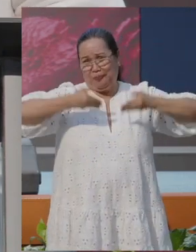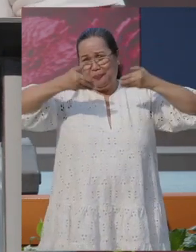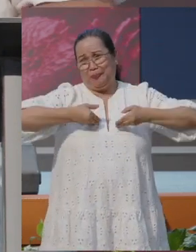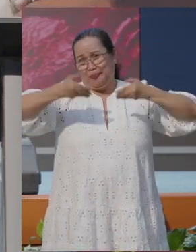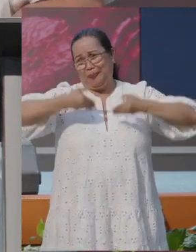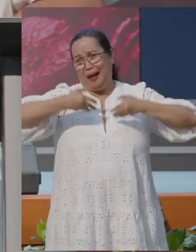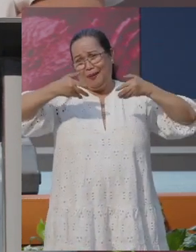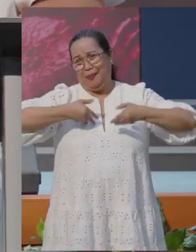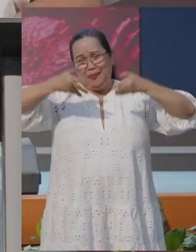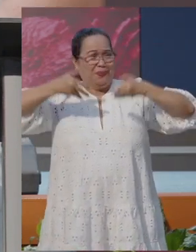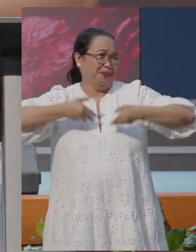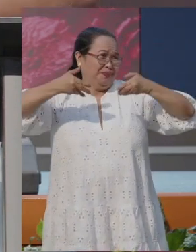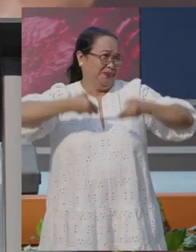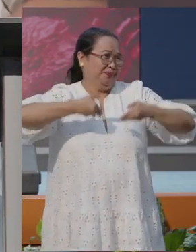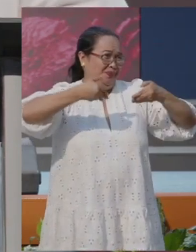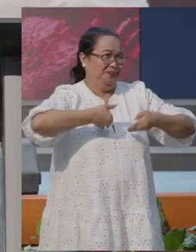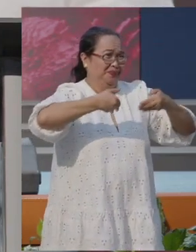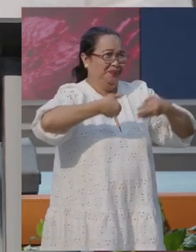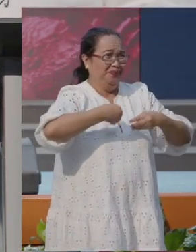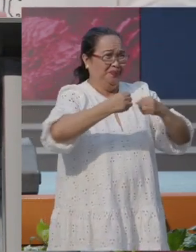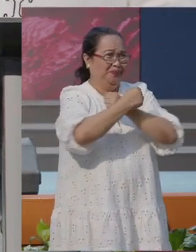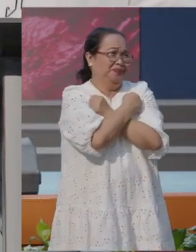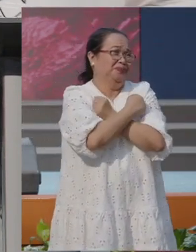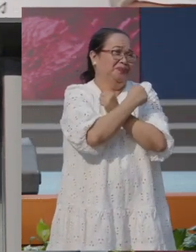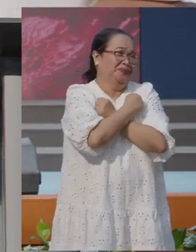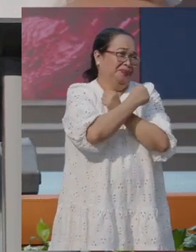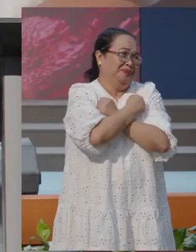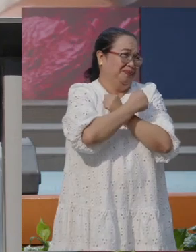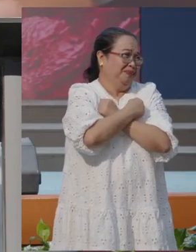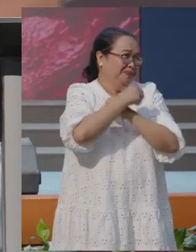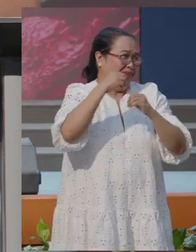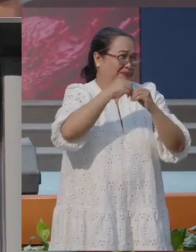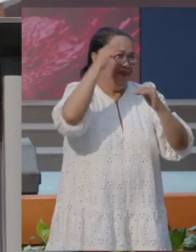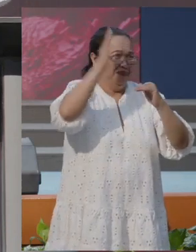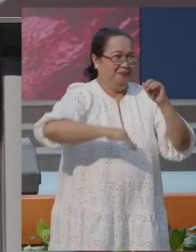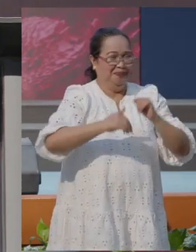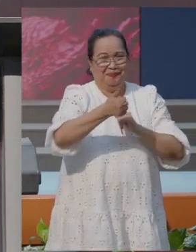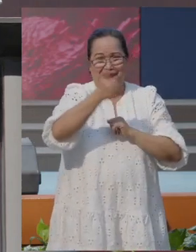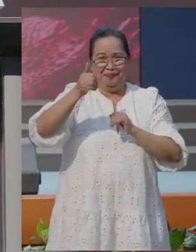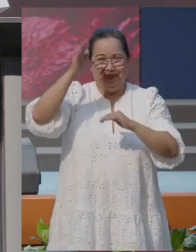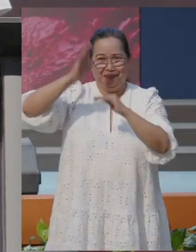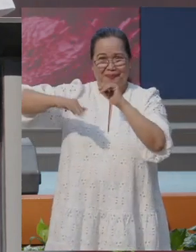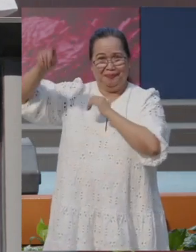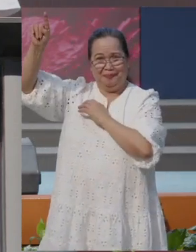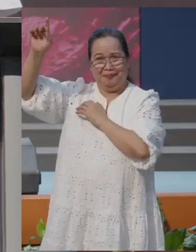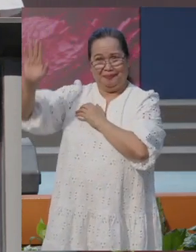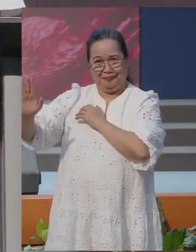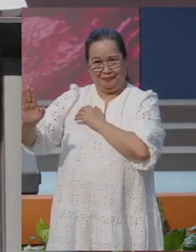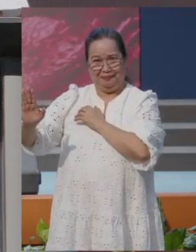sarili natin. Mas mahal natin madalas ang sarili natin kaysa sa Panginoon.